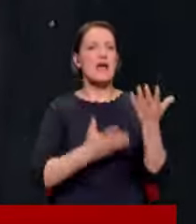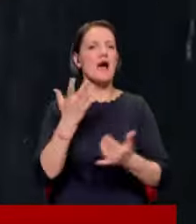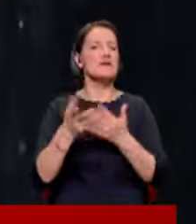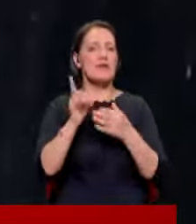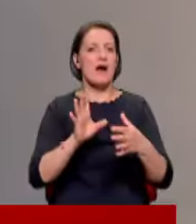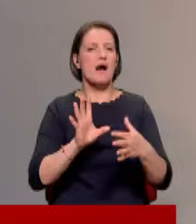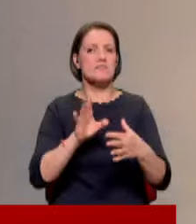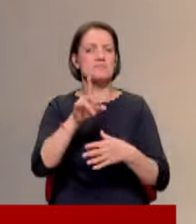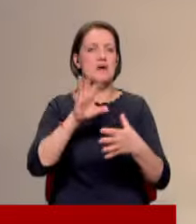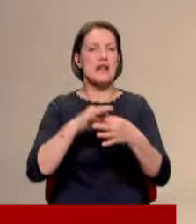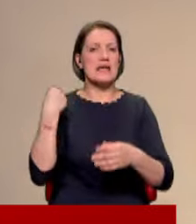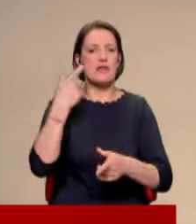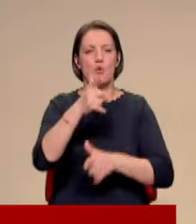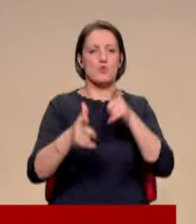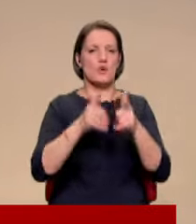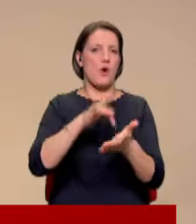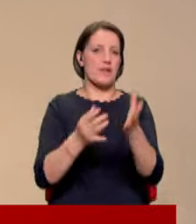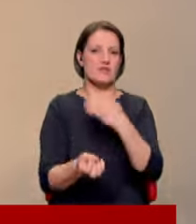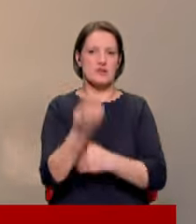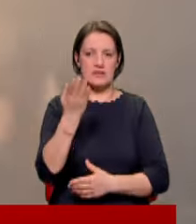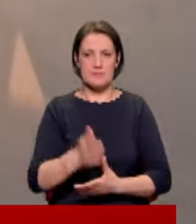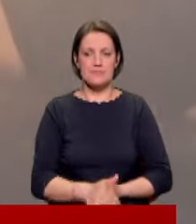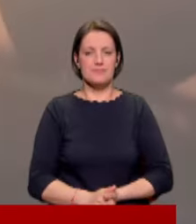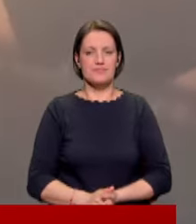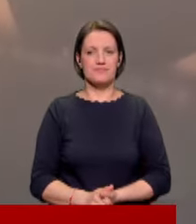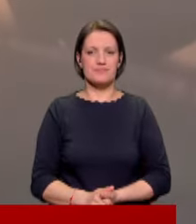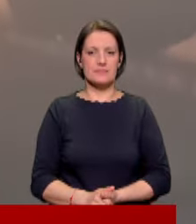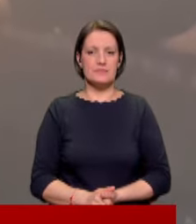ait yeni görüntüler ortaya çıktı.